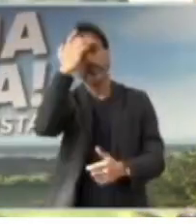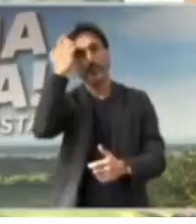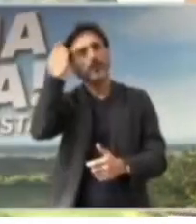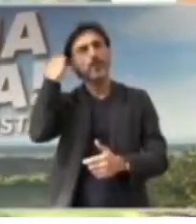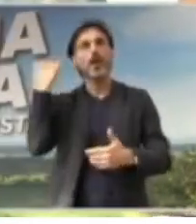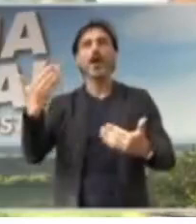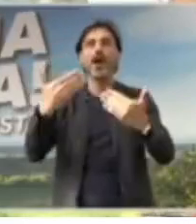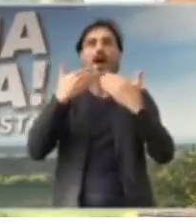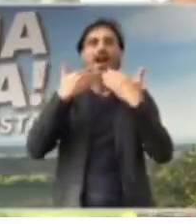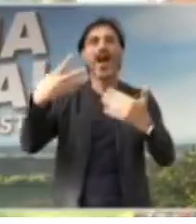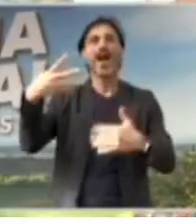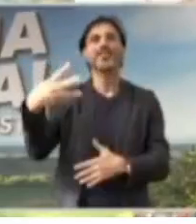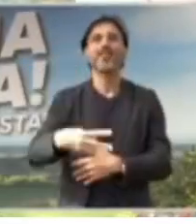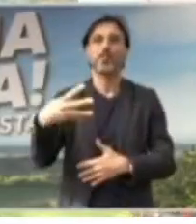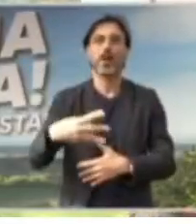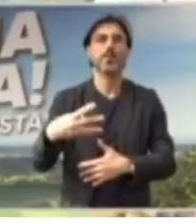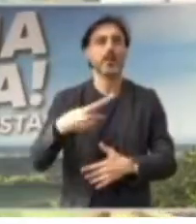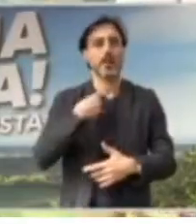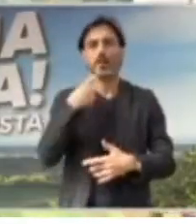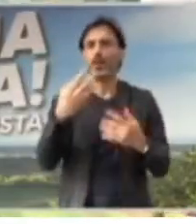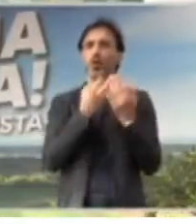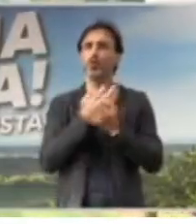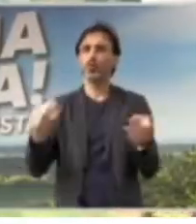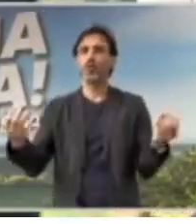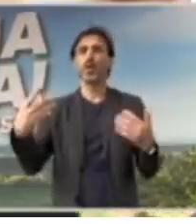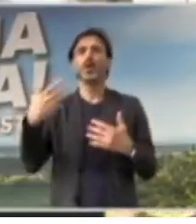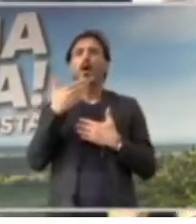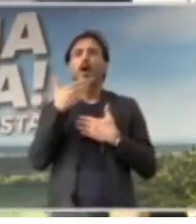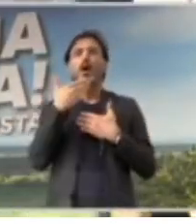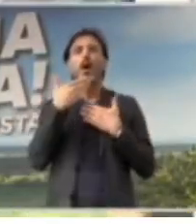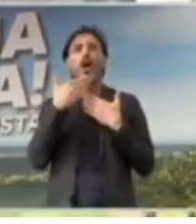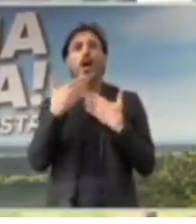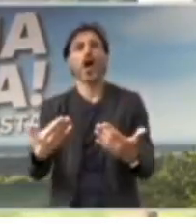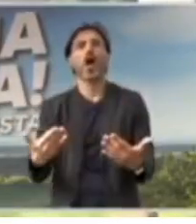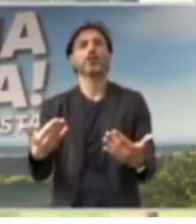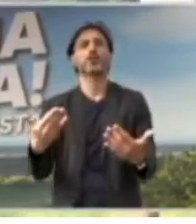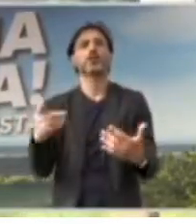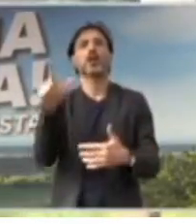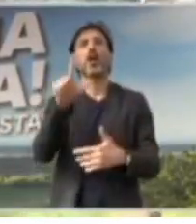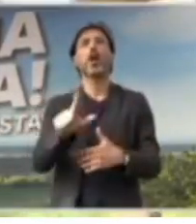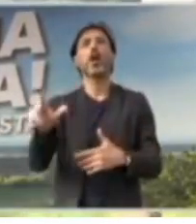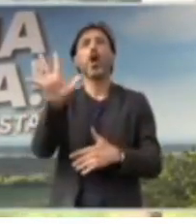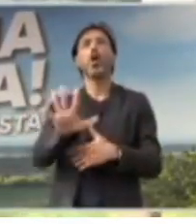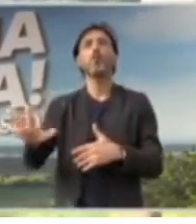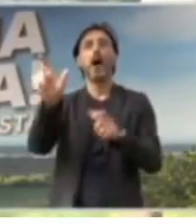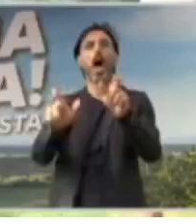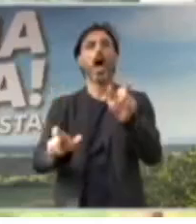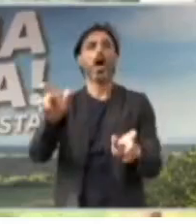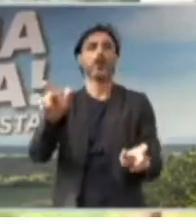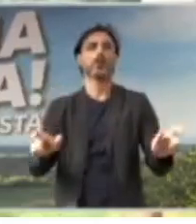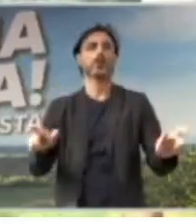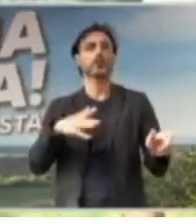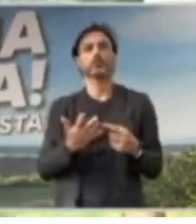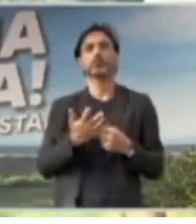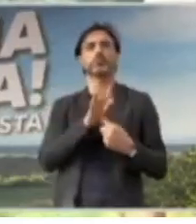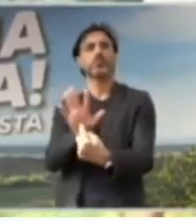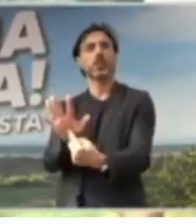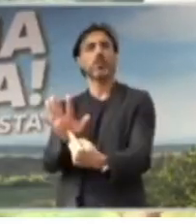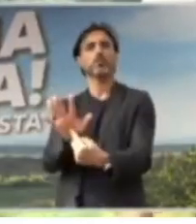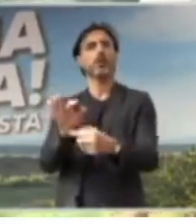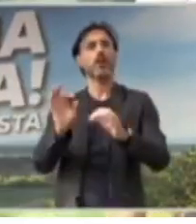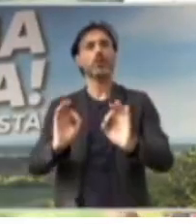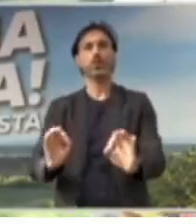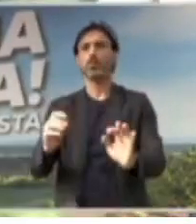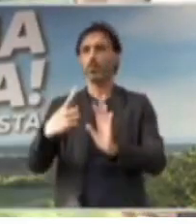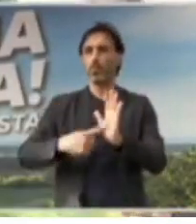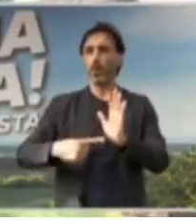Grazie Matteo, hai detto la cosa giusta, grazie soprattutto ai lombardi. I lombardi hanno dimostrato